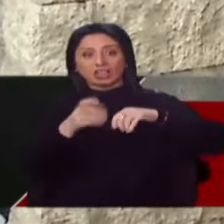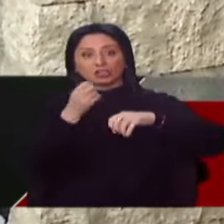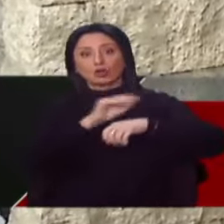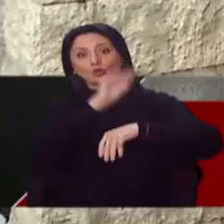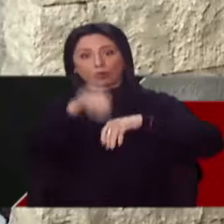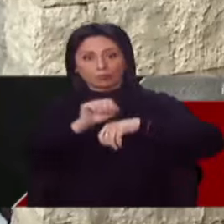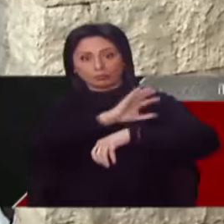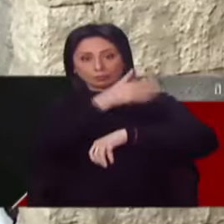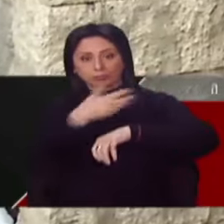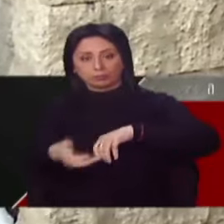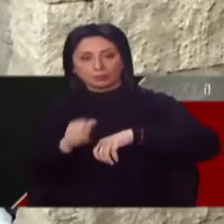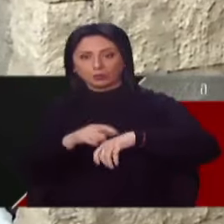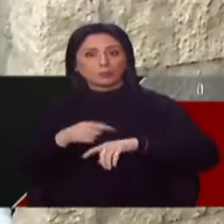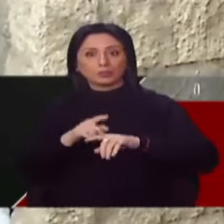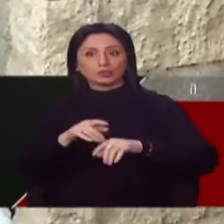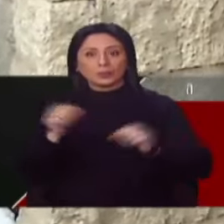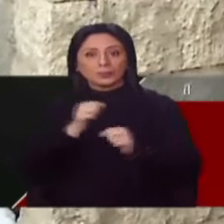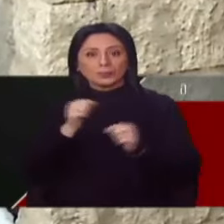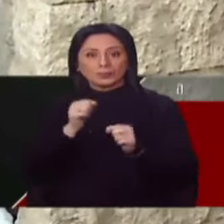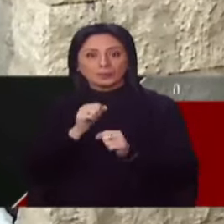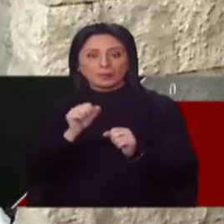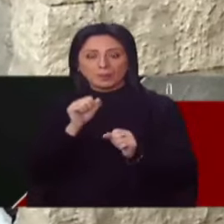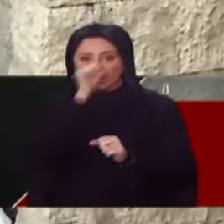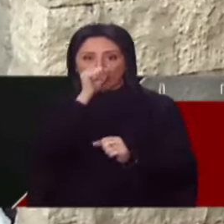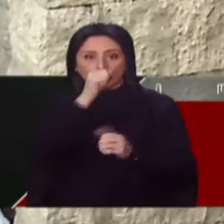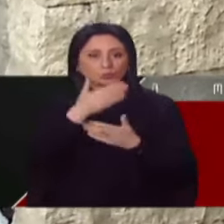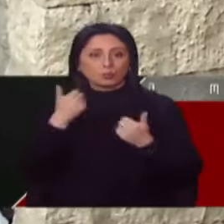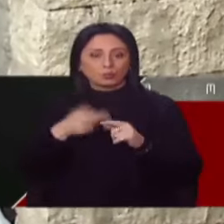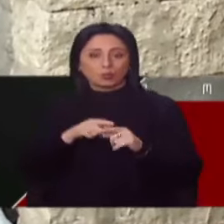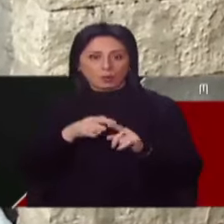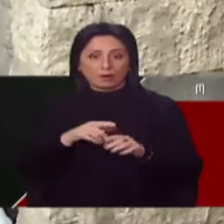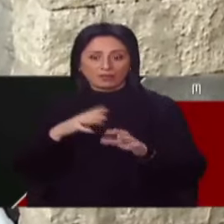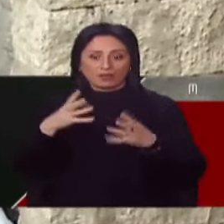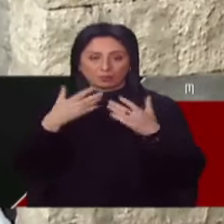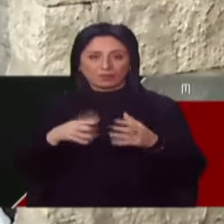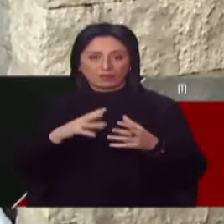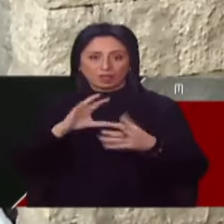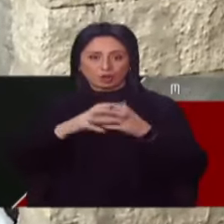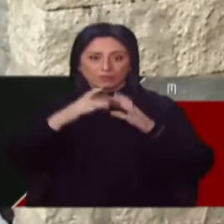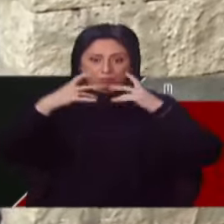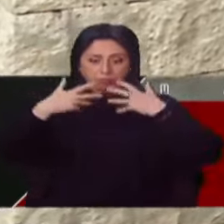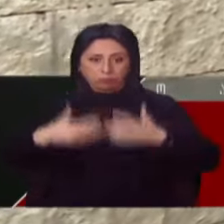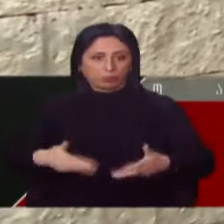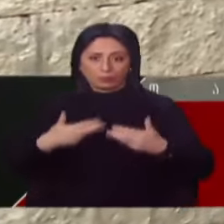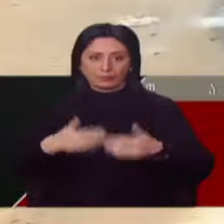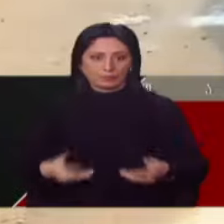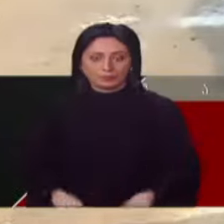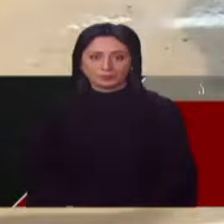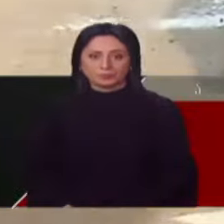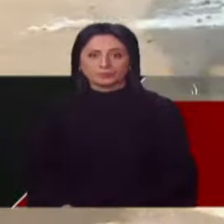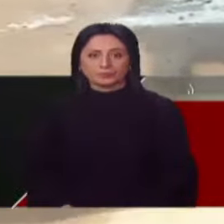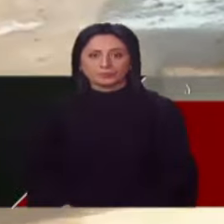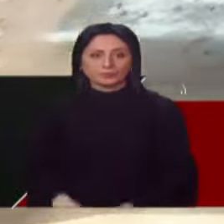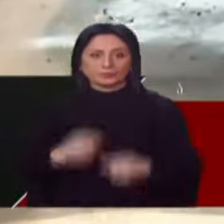რო რაღაცა რო იყოს და რო ამოთხარონ უფრო წამოვა ისის და მე უკვე აღარ ეშველება არაფერი